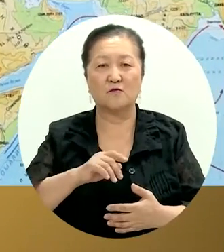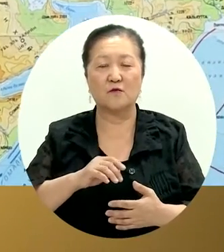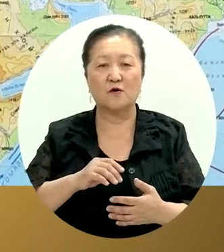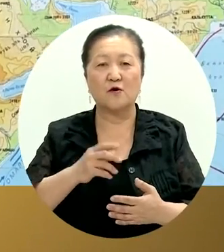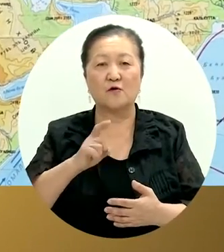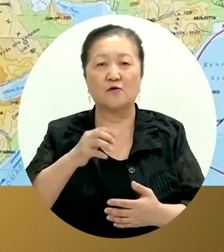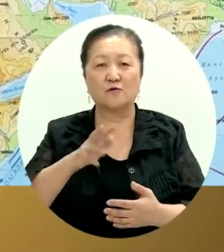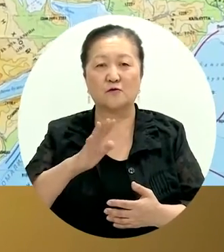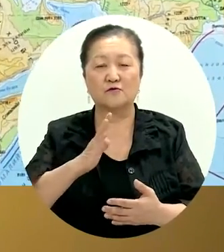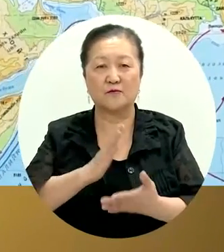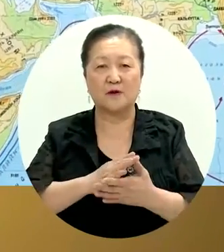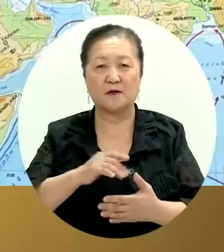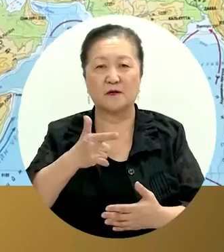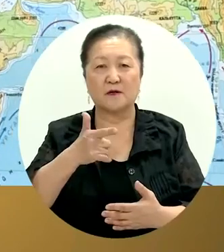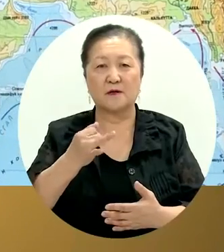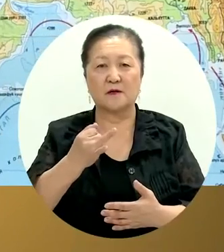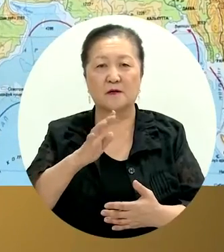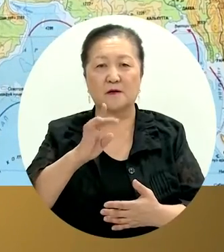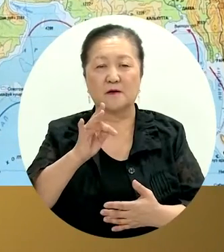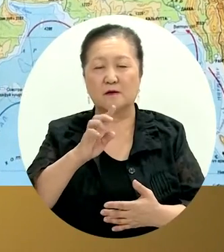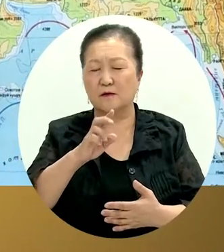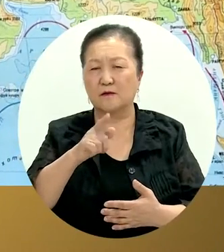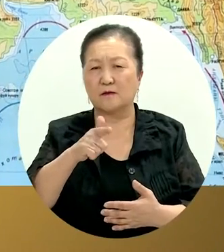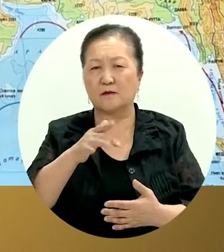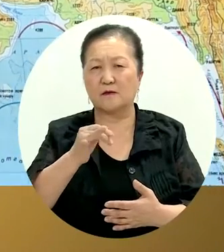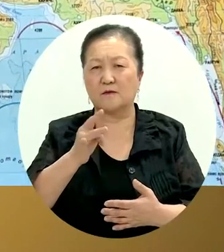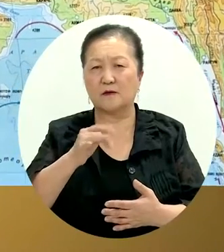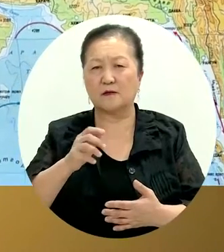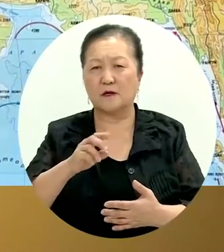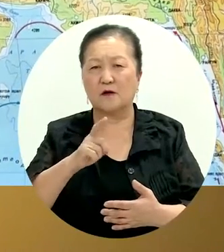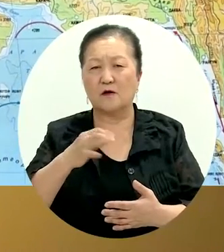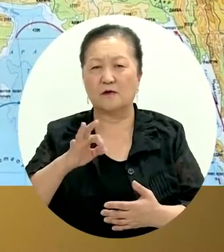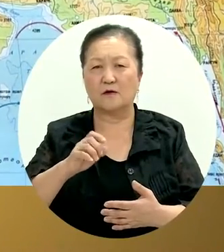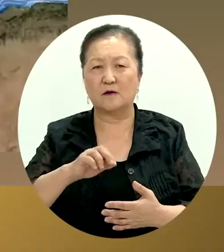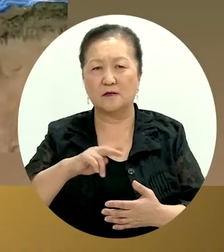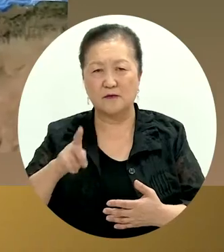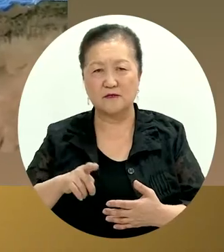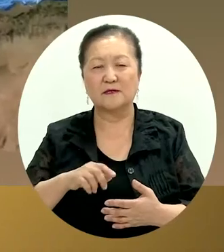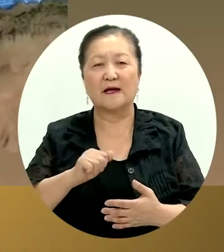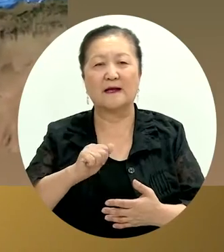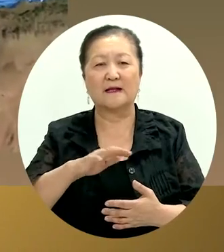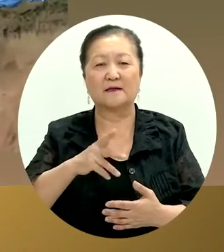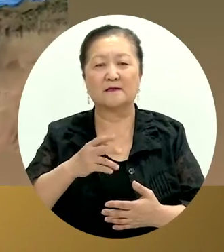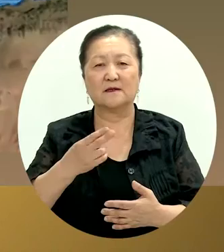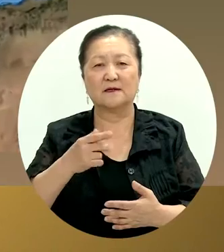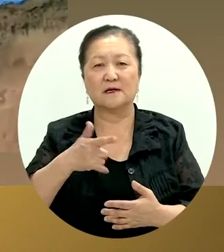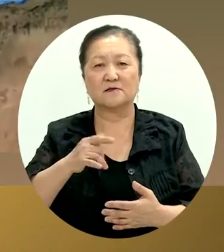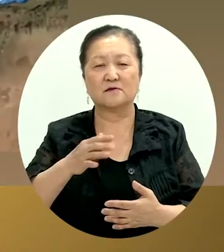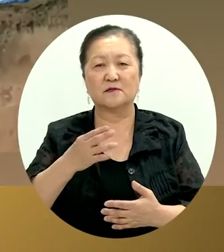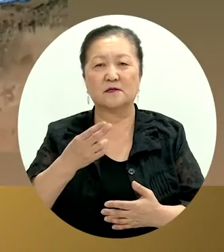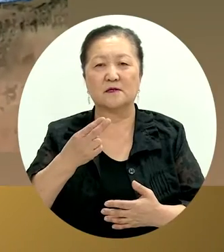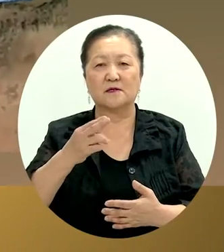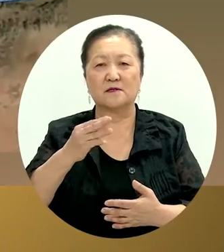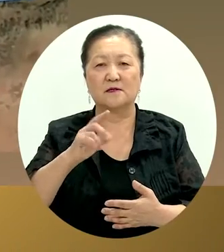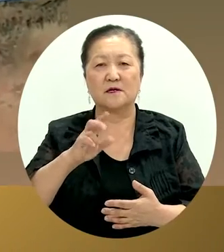маань зургаа сайн ажиглах юм бол энэ Гибралтарын хоолоогоор дамжиж Атлантын далаас газар дундын тэнгис рүү урсаад байгаа юм байна гэж харж байна. За